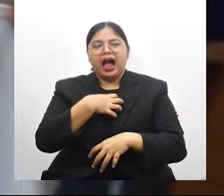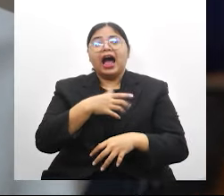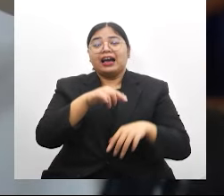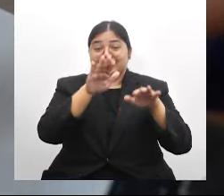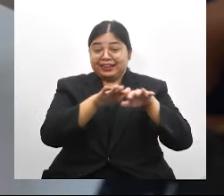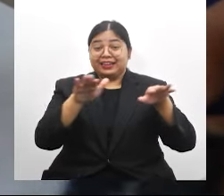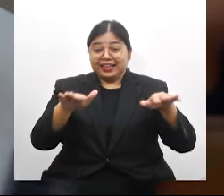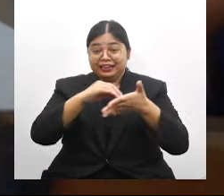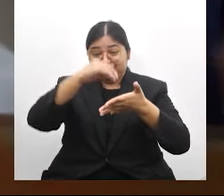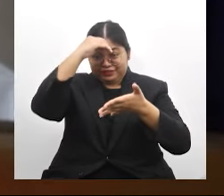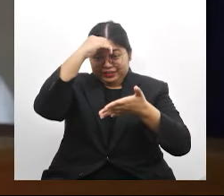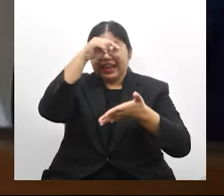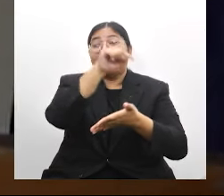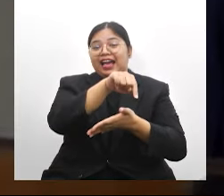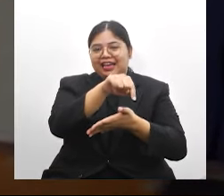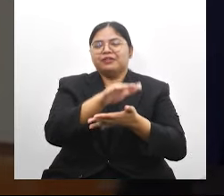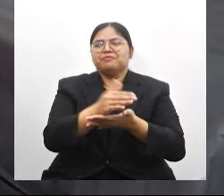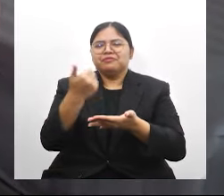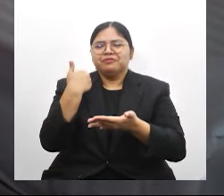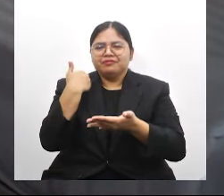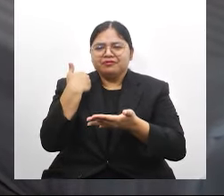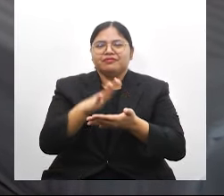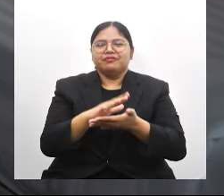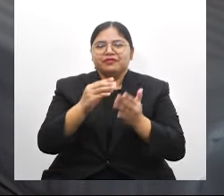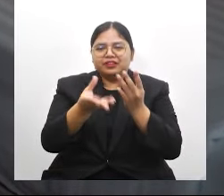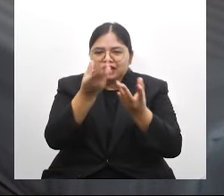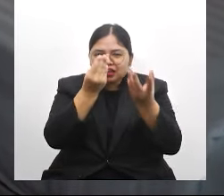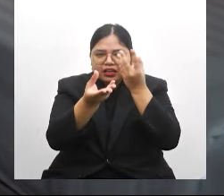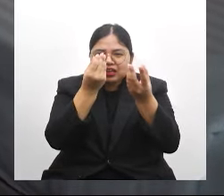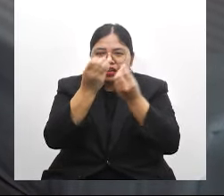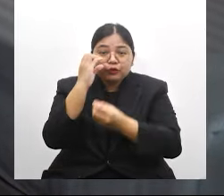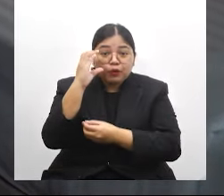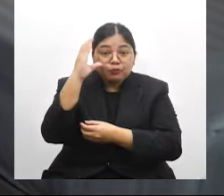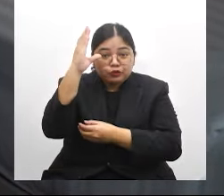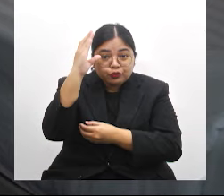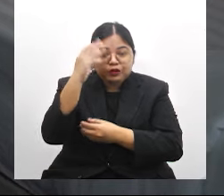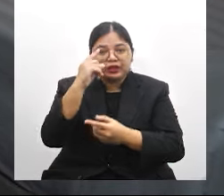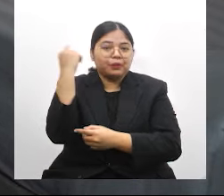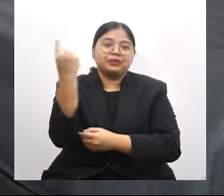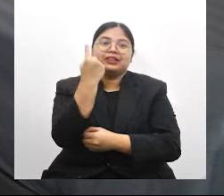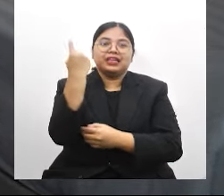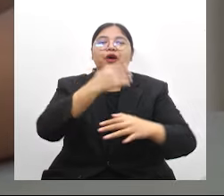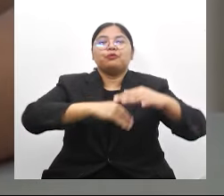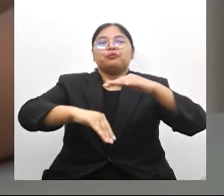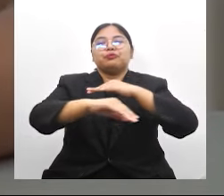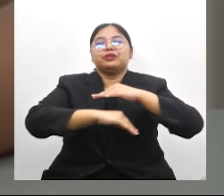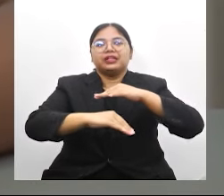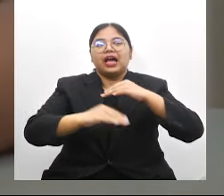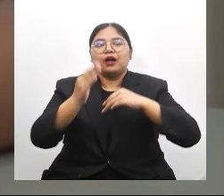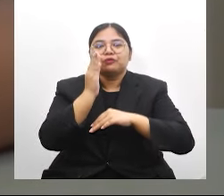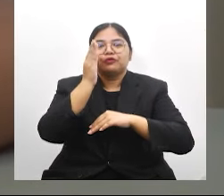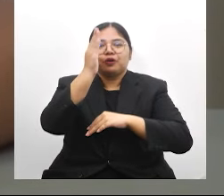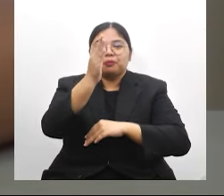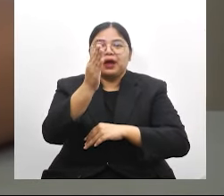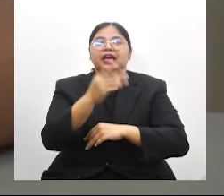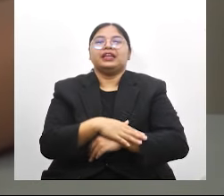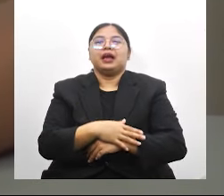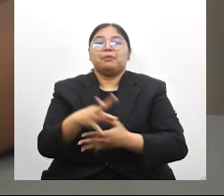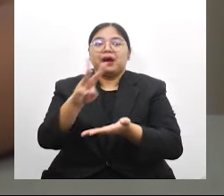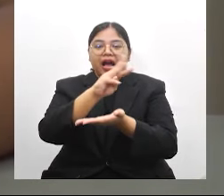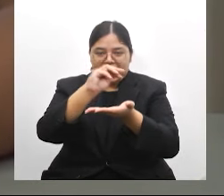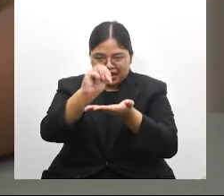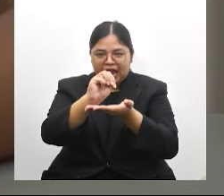เป็นต้นน้ำนะคะก็คือเรียนรู้เรื่องของการท่องเที่ยวที่เป็นพื้นฐานเนี่ยนะคะแล้วก็ไปต่อยอดยังสถาบันอุดมศึกษานะคะ